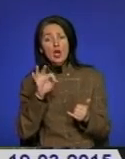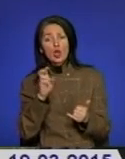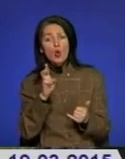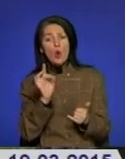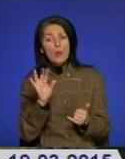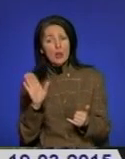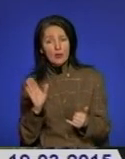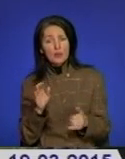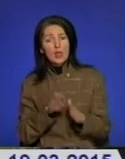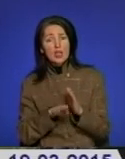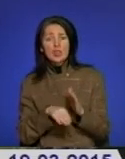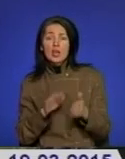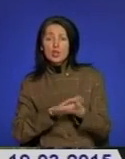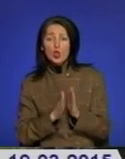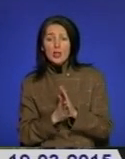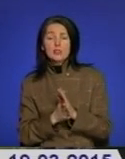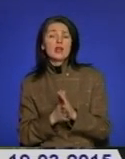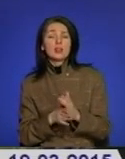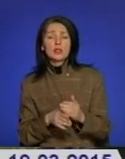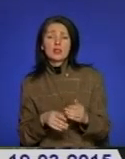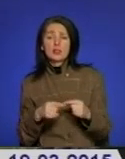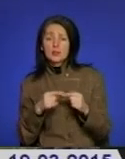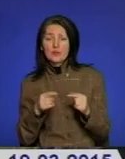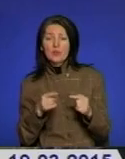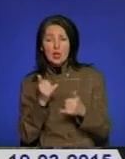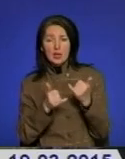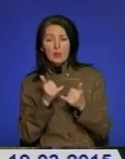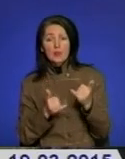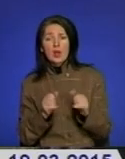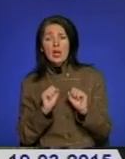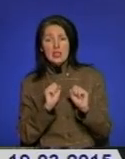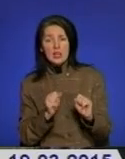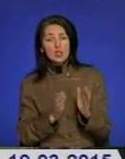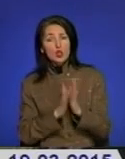ситуація з засобами захисту рослин. Вони привозяться з-за кордону, і тому